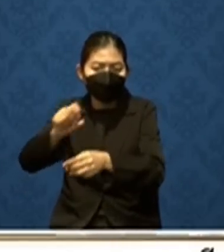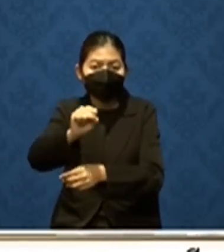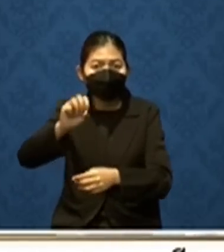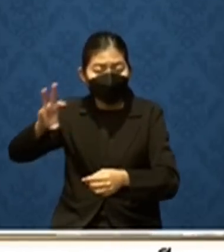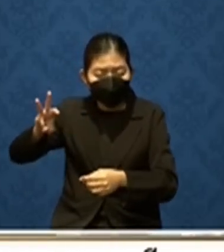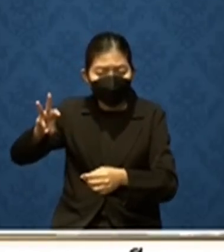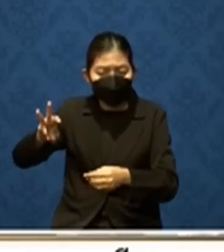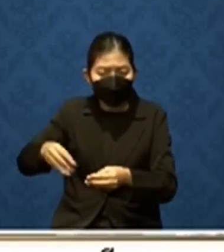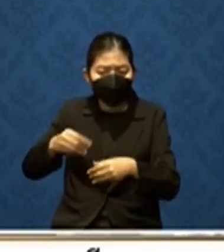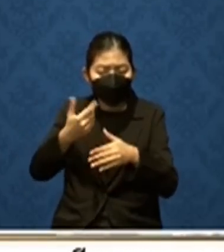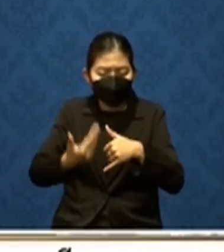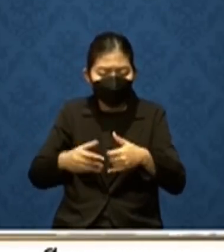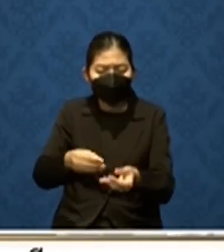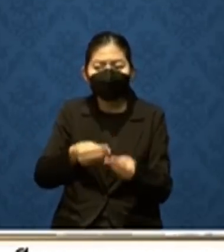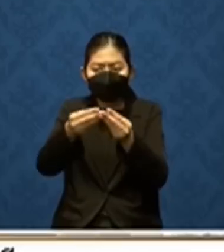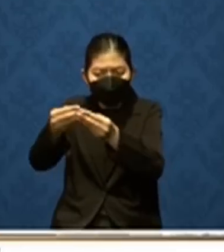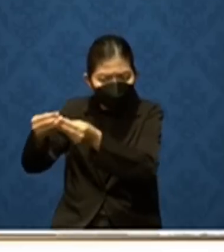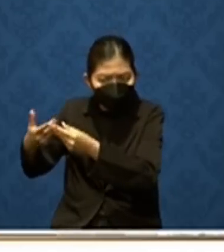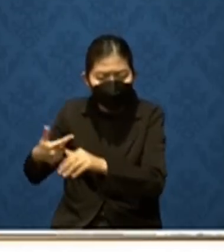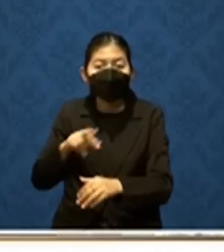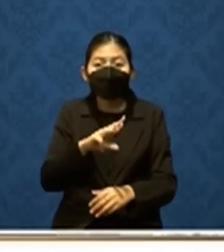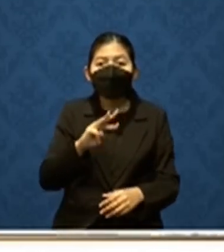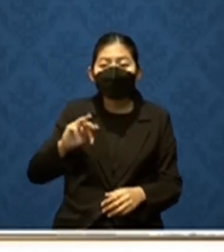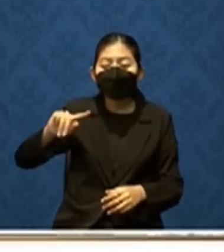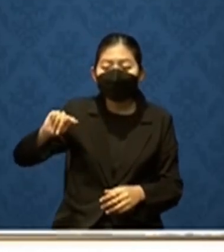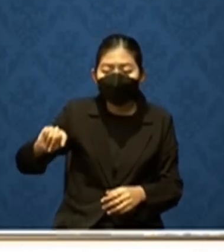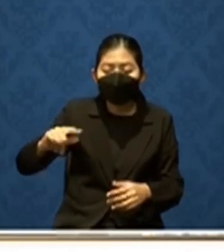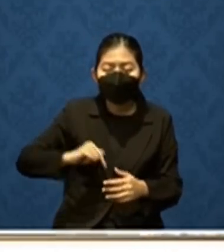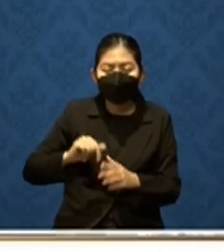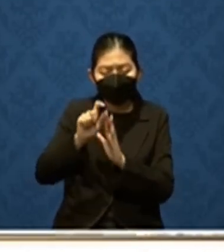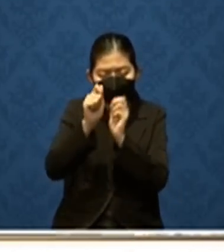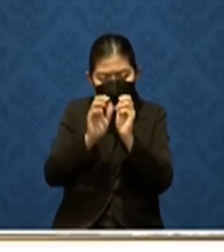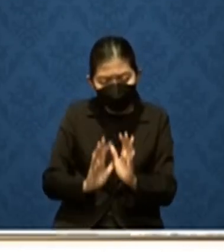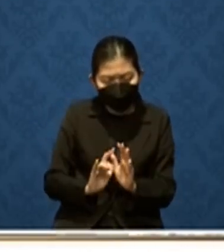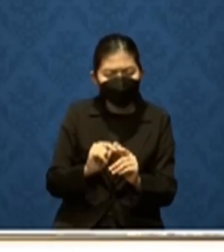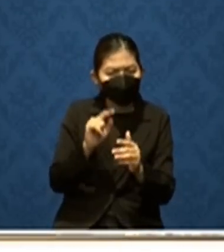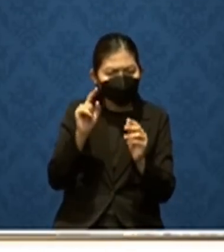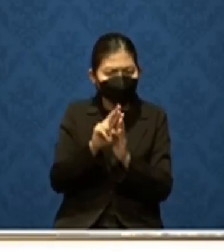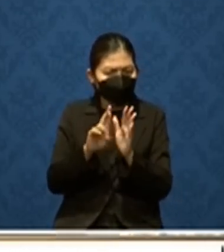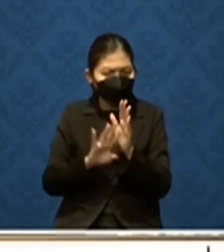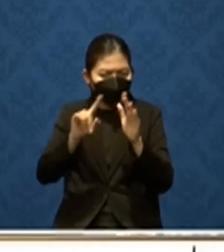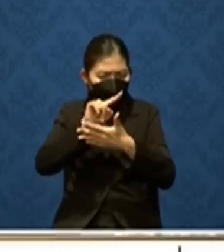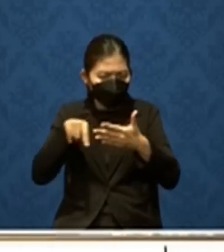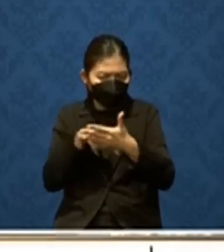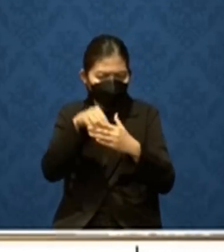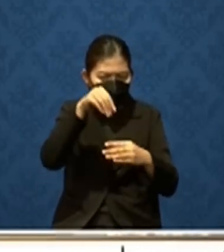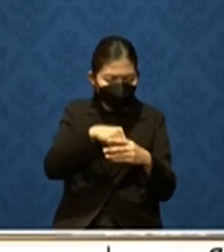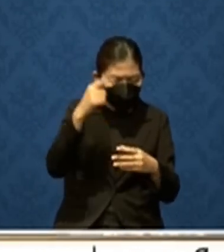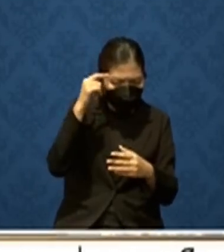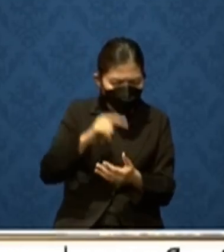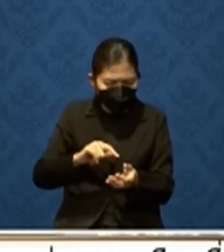แต่งตั้งเองมาแต่งตั้งตัวเองเป็นนายกรัฐมนตรีออกแบบระบบเลือกตั้งเพื่อทำลายพรรคกันคู่